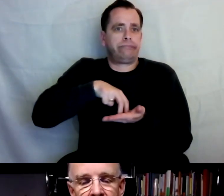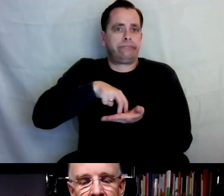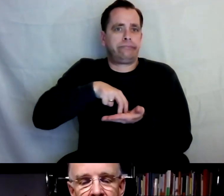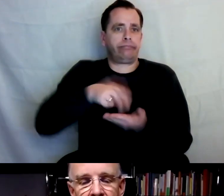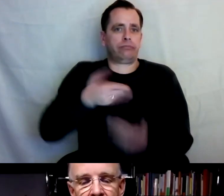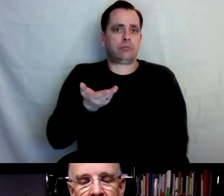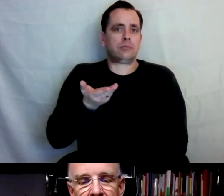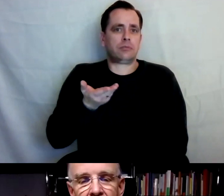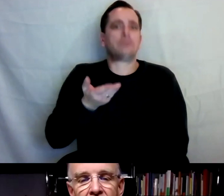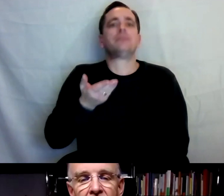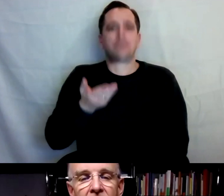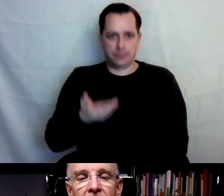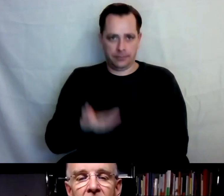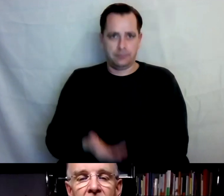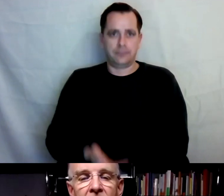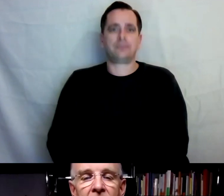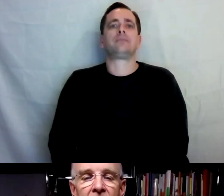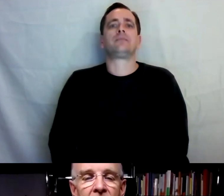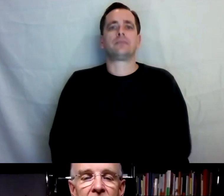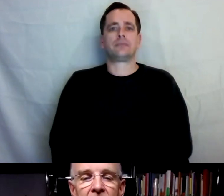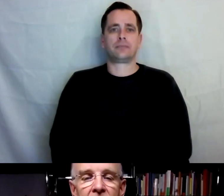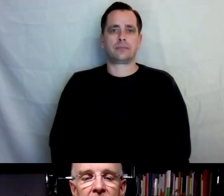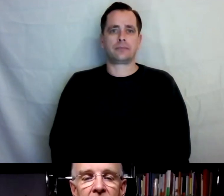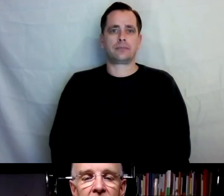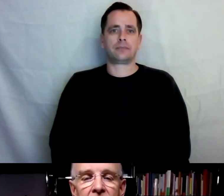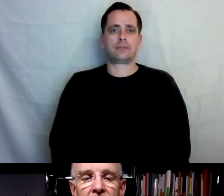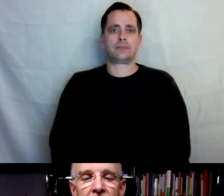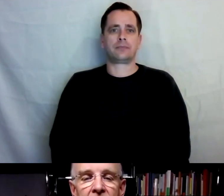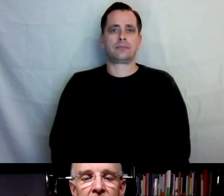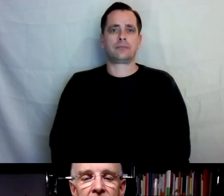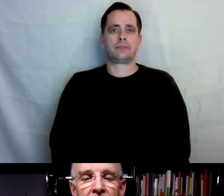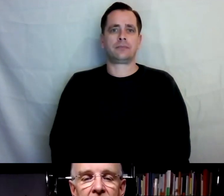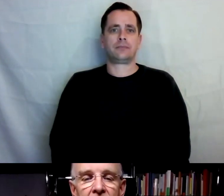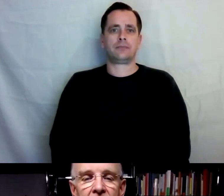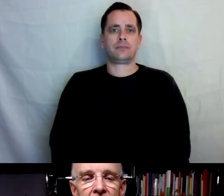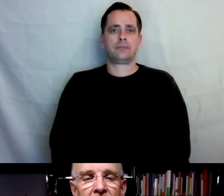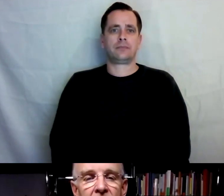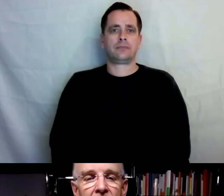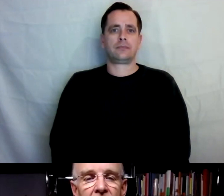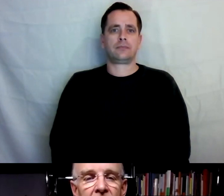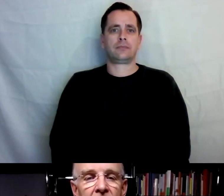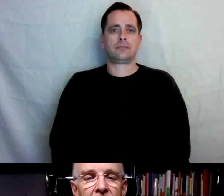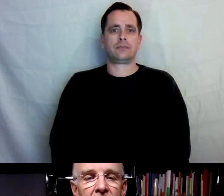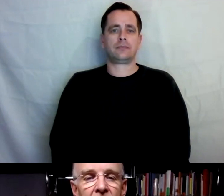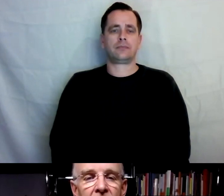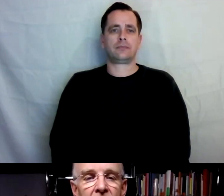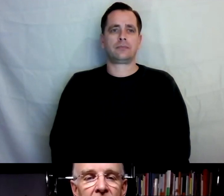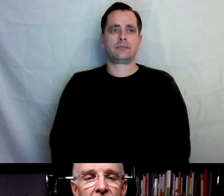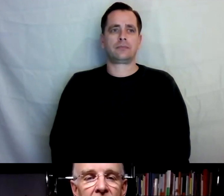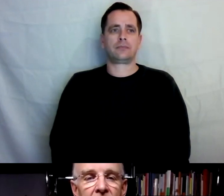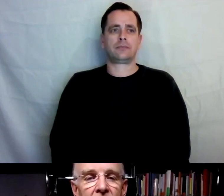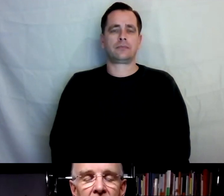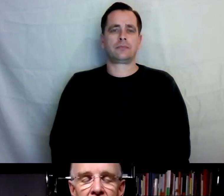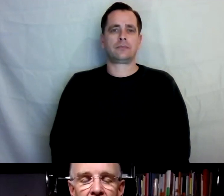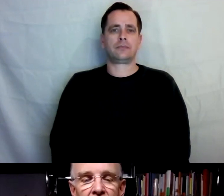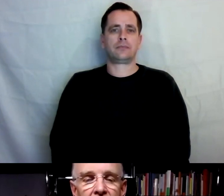Diktum, dass dem Lebensschutz alles um jeden Preis untergeordnet wird? Wenn das der Fall wäre, dann würde die Politik ja ganz anders